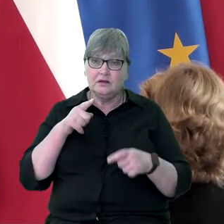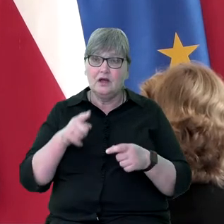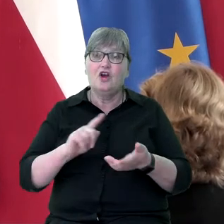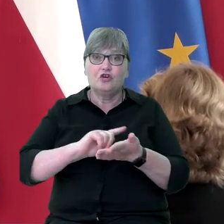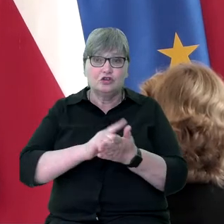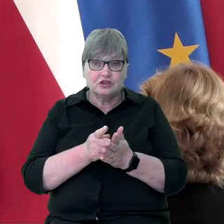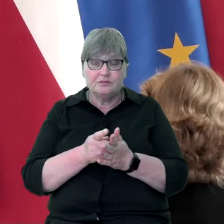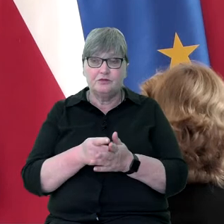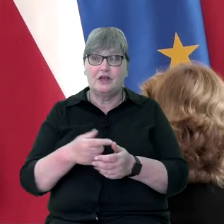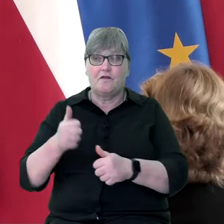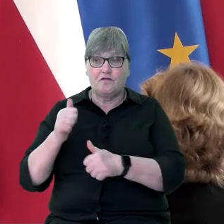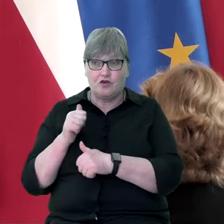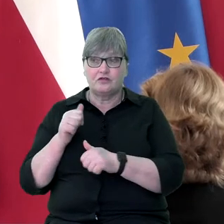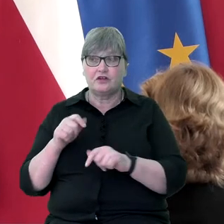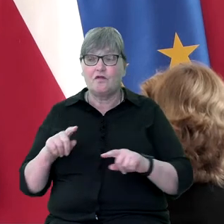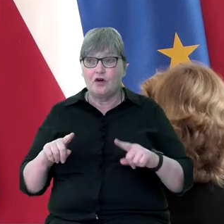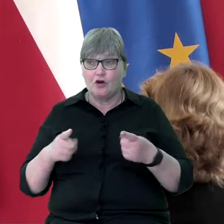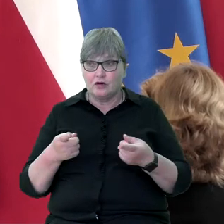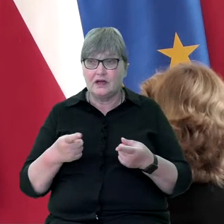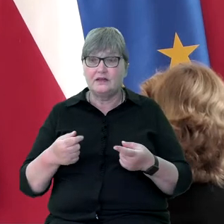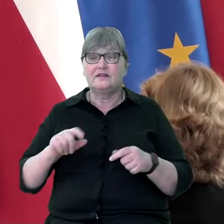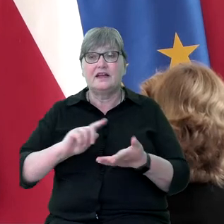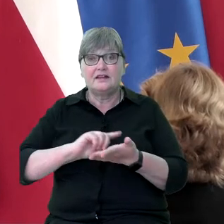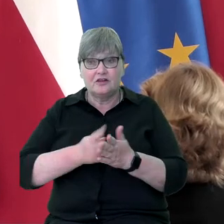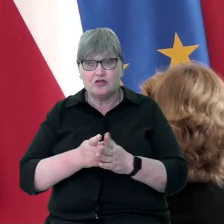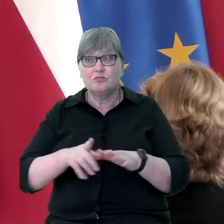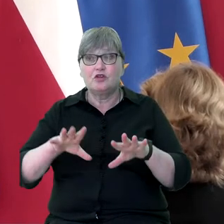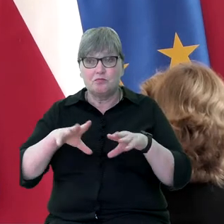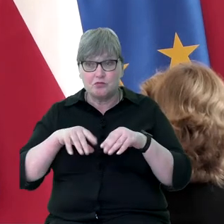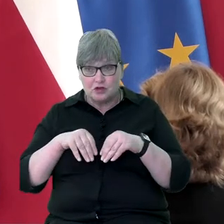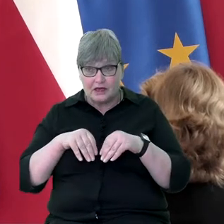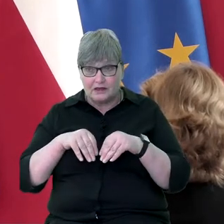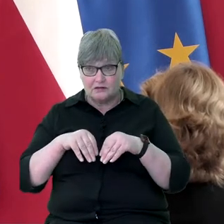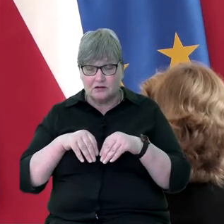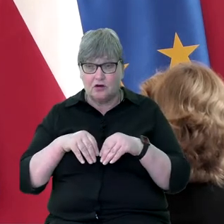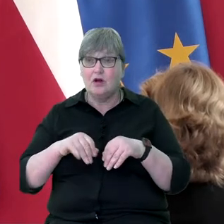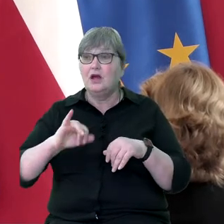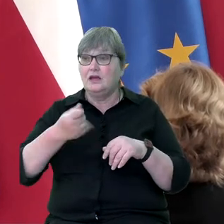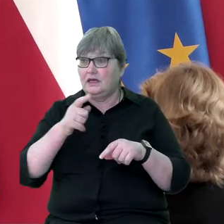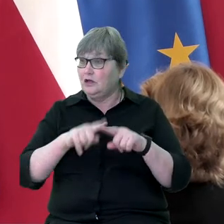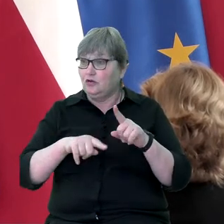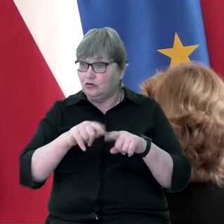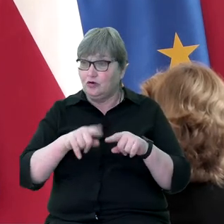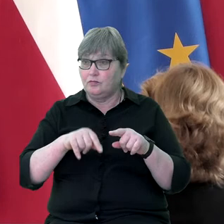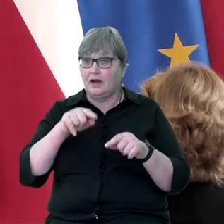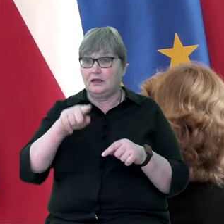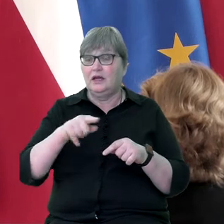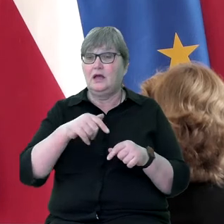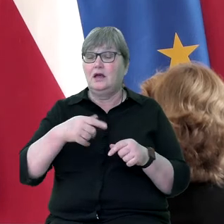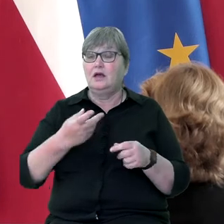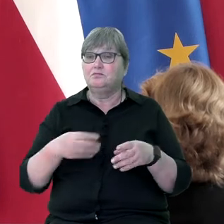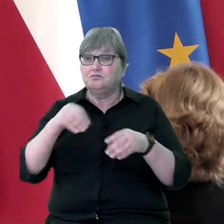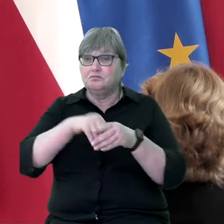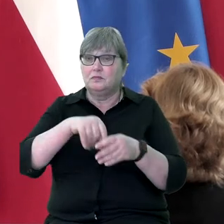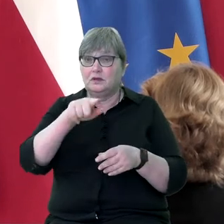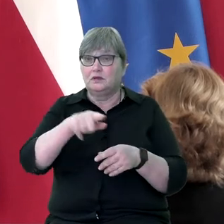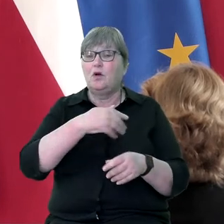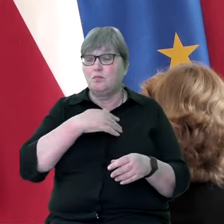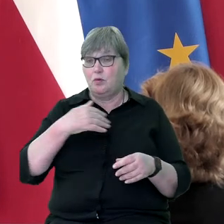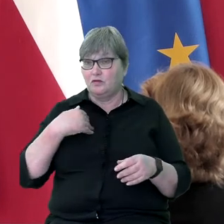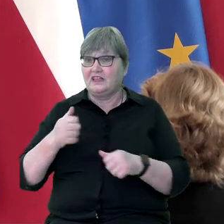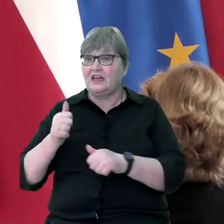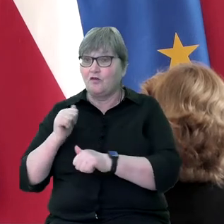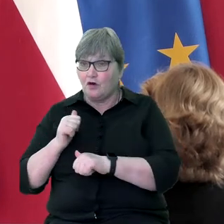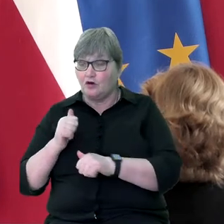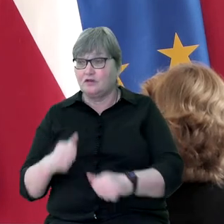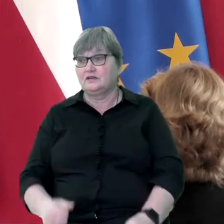zostały, można powiedzieć, uznane jako legalna część polskich sił zbrojnych, bo to się stało już w styczniu 1940 roku,